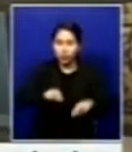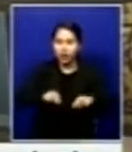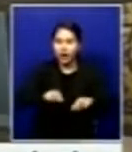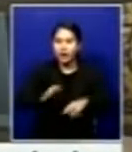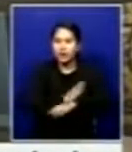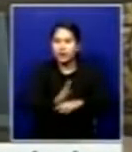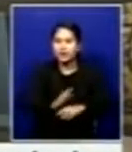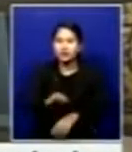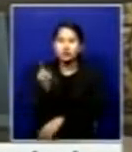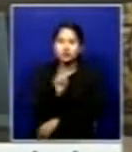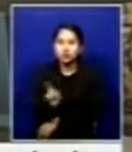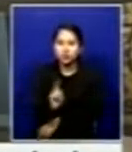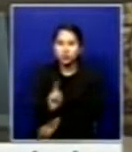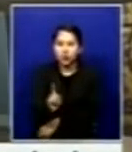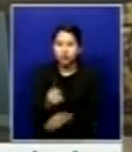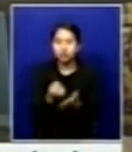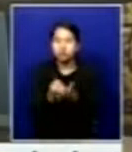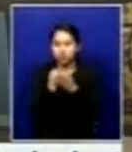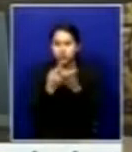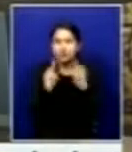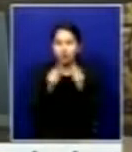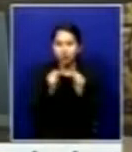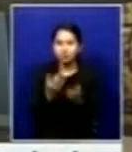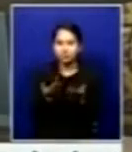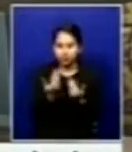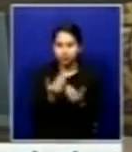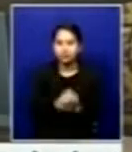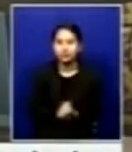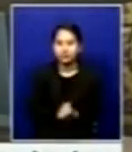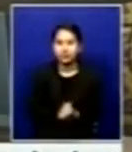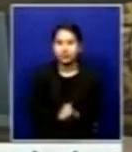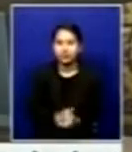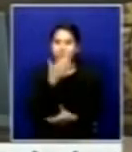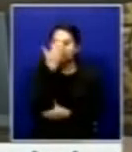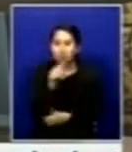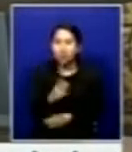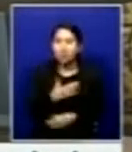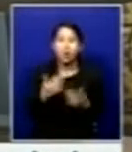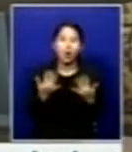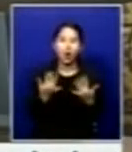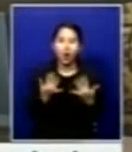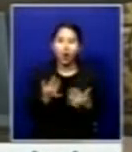ไหนครับท่านช่วยตอบผมหน่อยนะครับช่วยตอบผมหน่อยเพราะผู้ประกอบการเขารอฟังอยู่